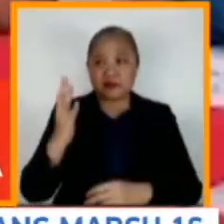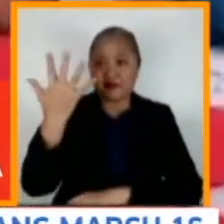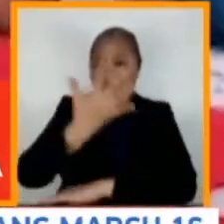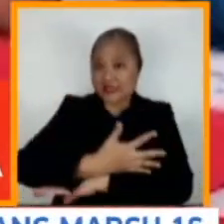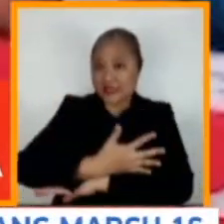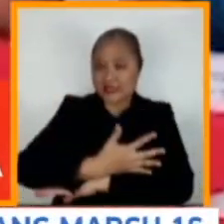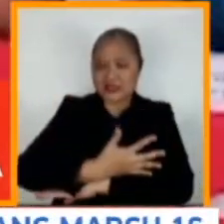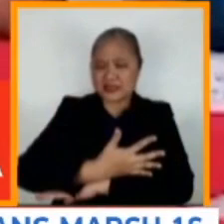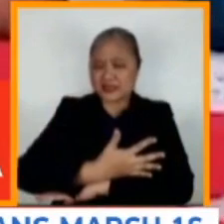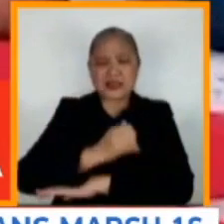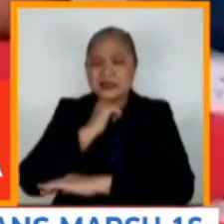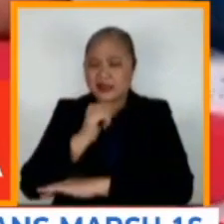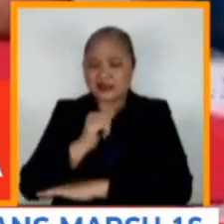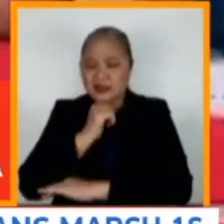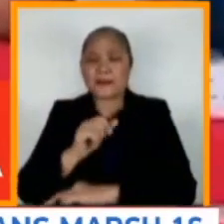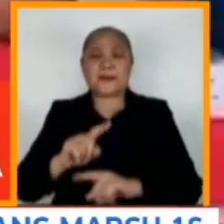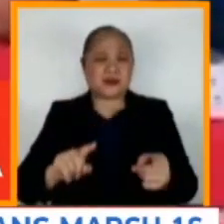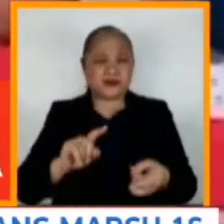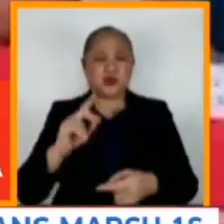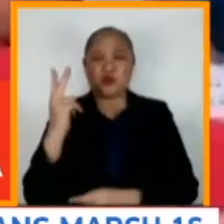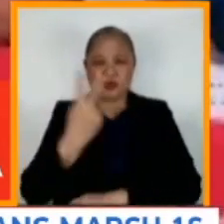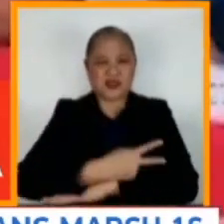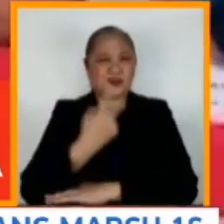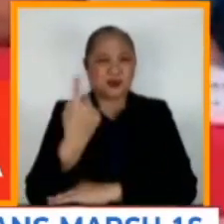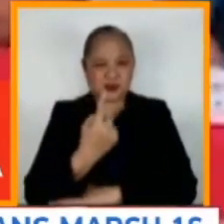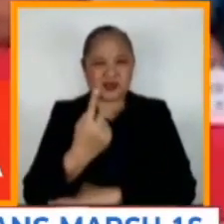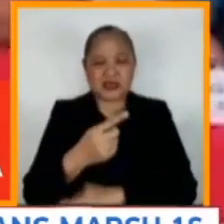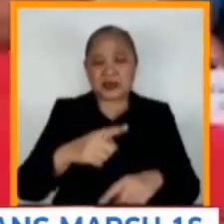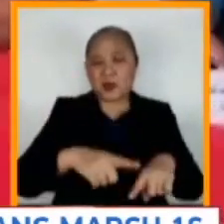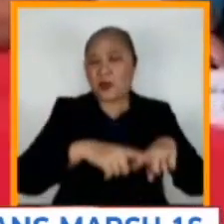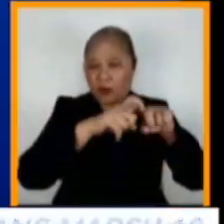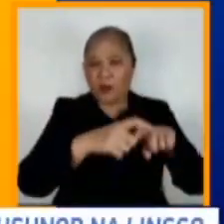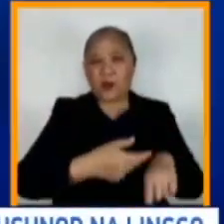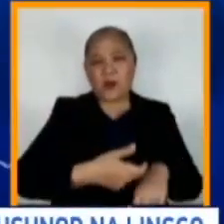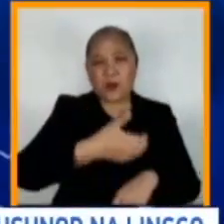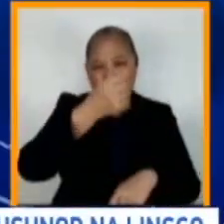ang Tigil-pasada na nakatakda sa March 21 at 22.